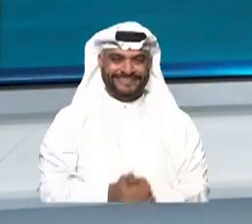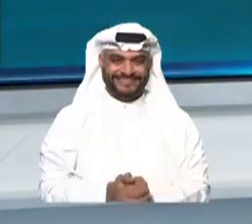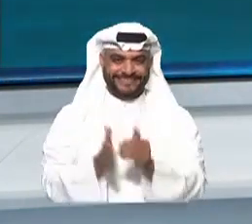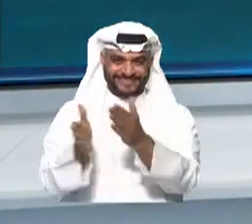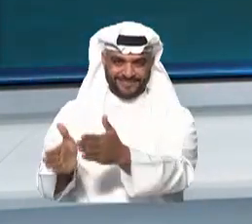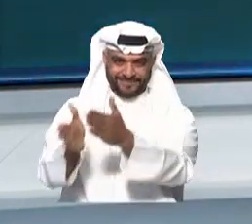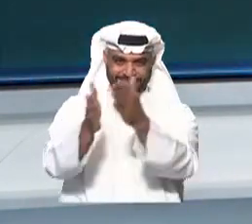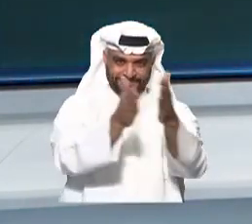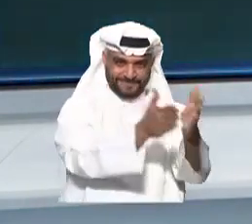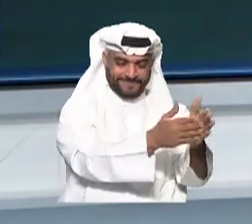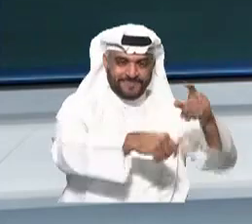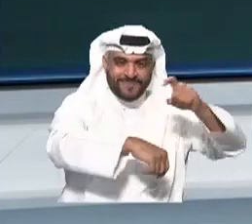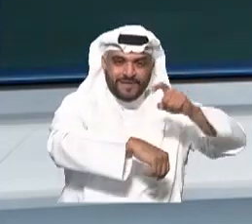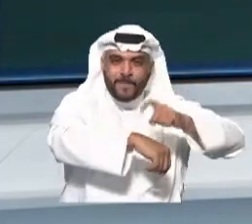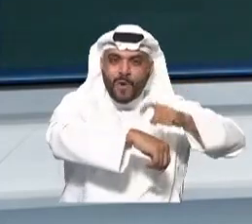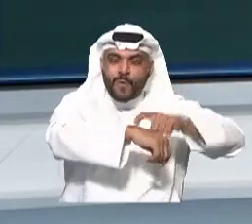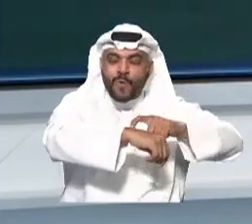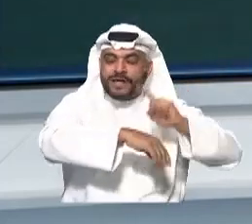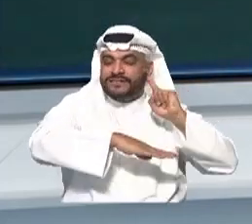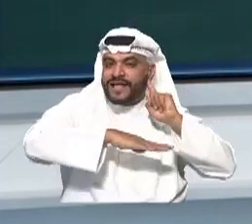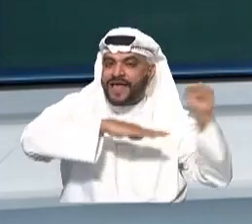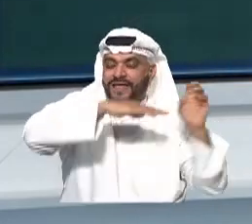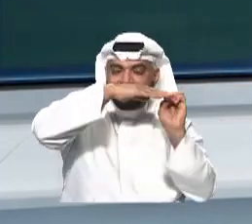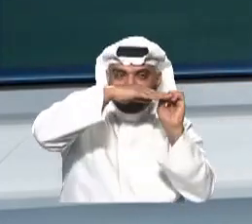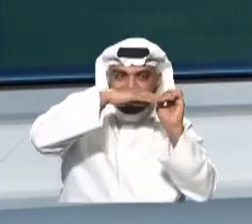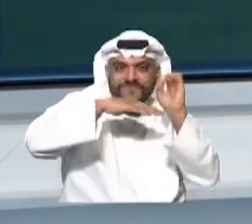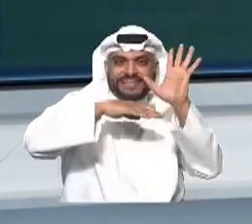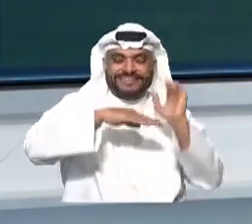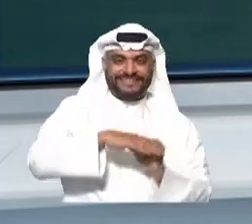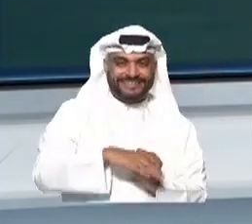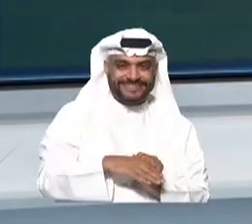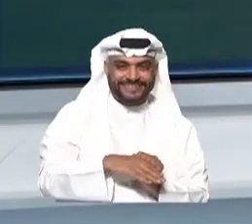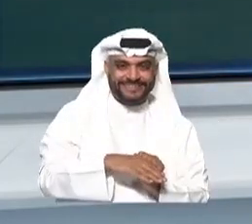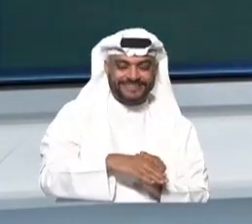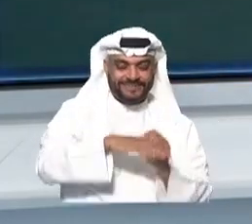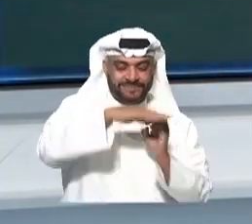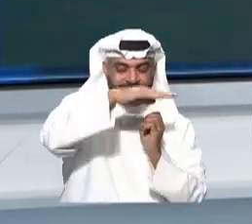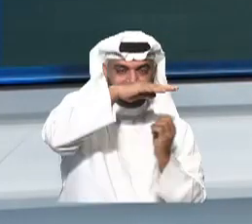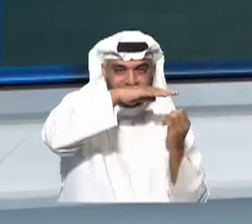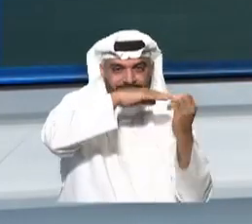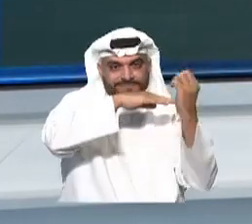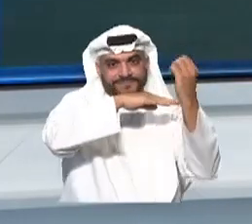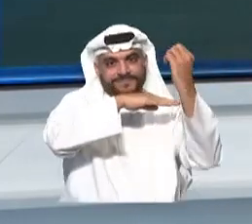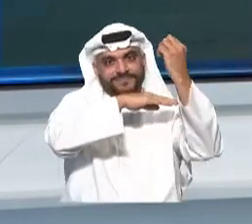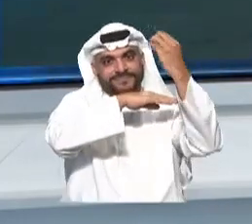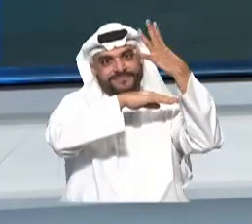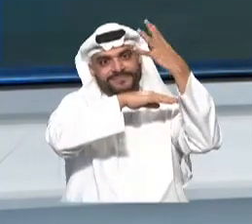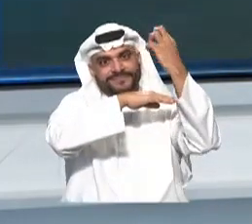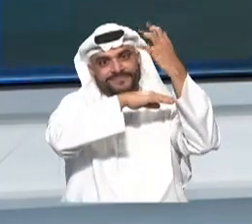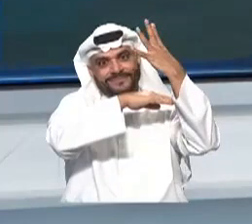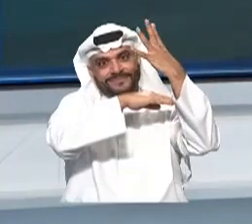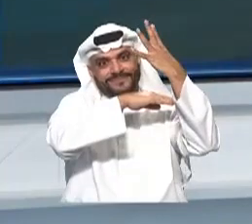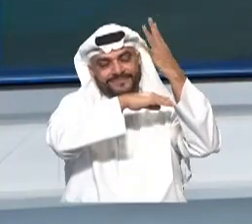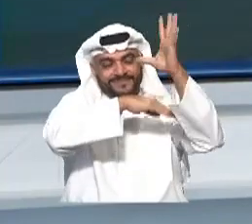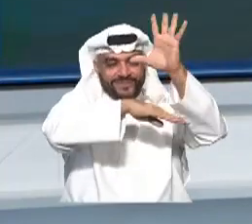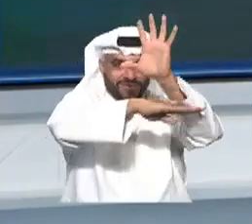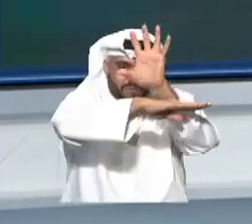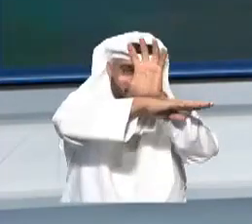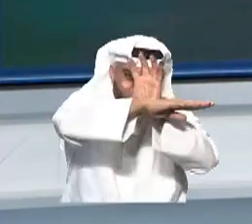لسلامتكم. مواقيت الصلاة حسب التوقيت المحلي لمدينة الكويت، أذان الفجر الساعة 4:47 دقيقة، شروق الشمس